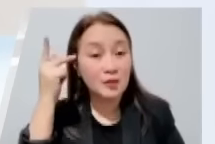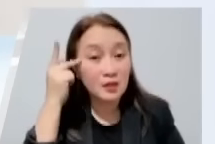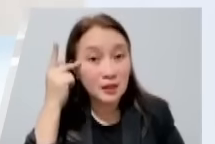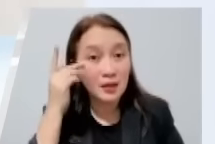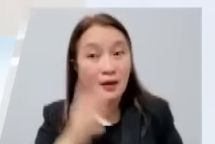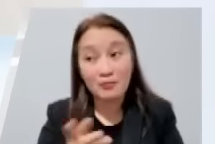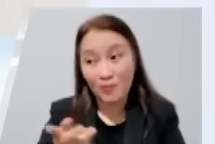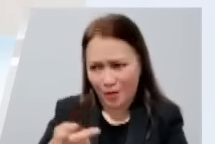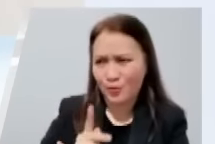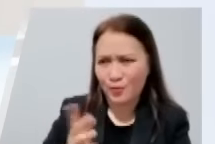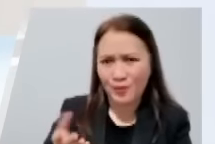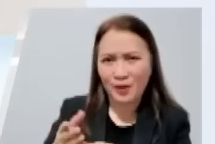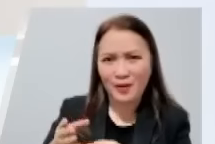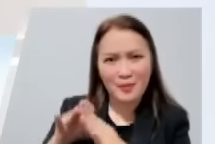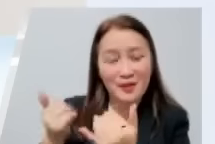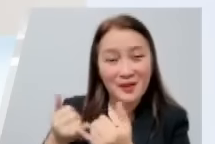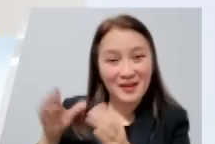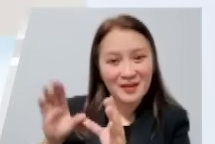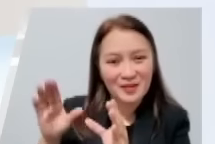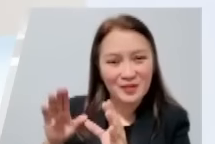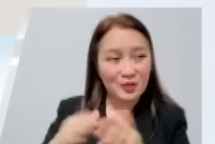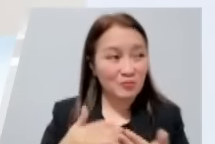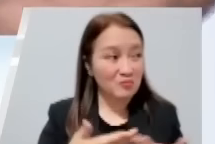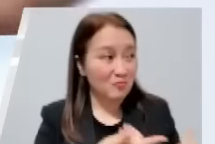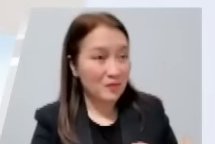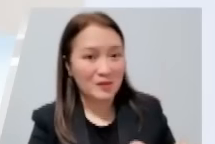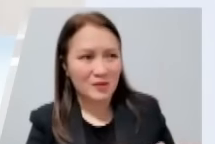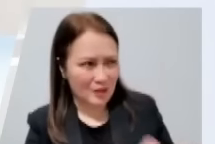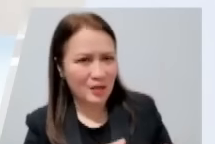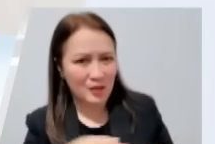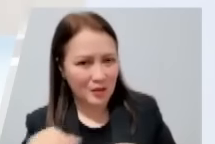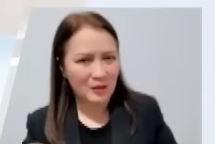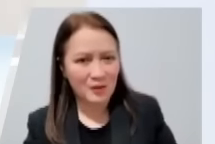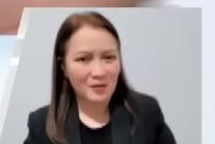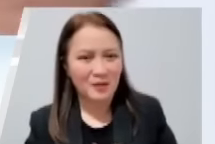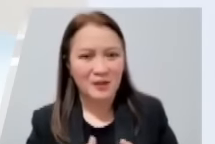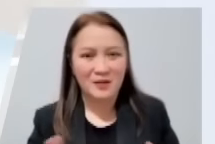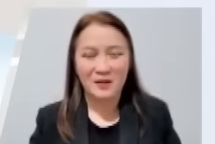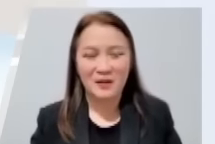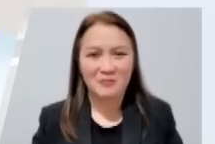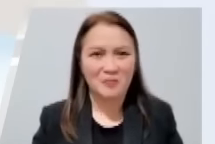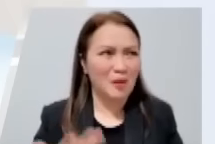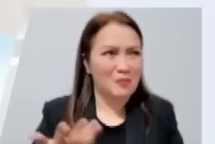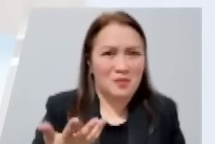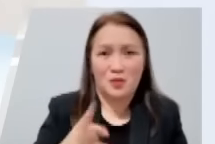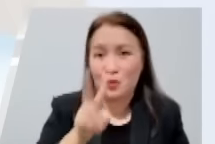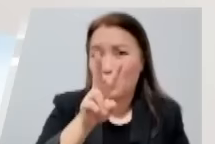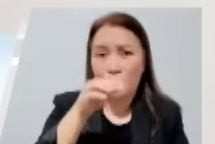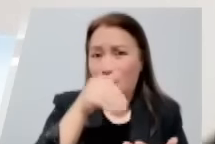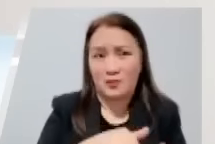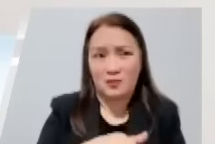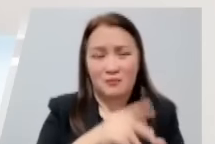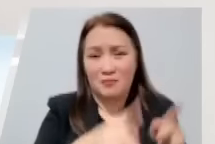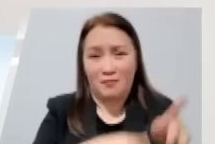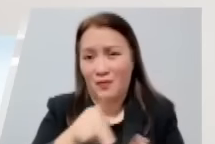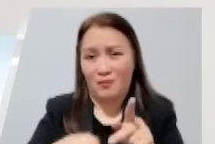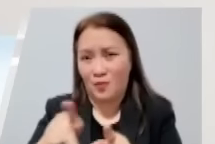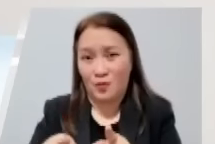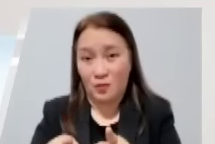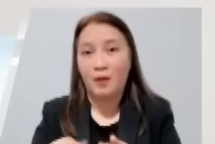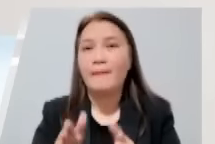ng mga botante. O total, wala akong kalaban dito. O di, pahiram ko muna sa iyo mga, siguro mga 2,000, pahiram ko muna sa iyo, malaking tulong. For example, in one